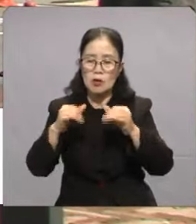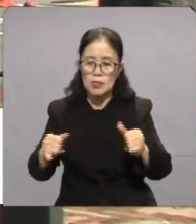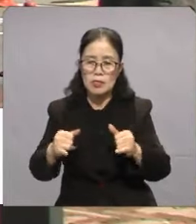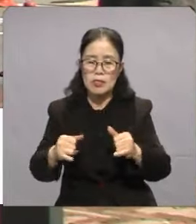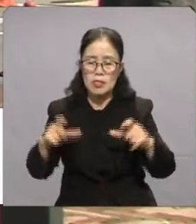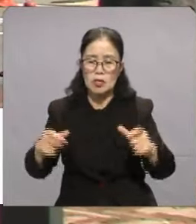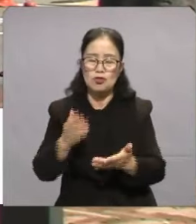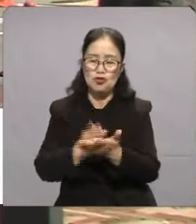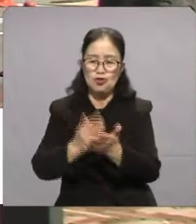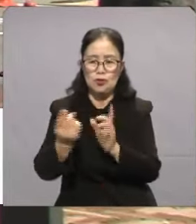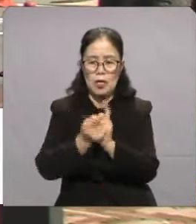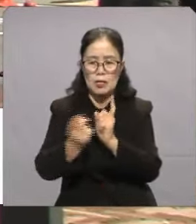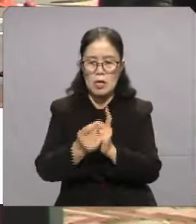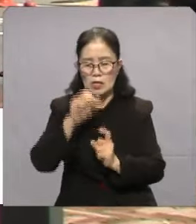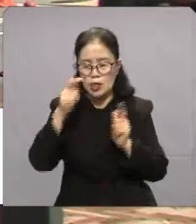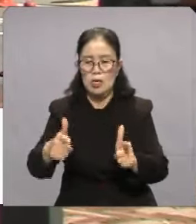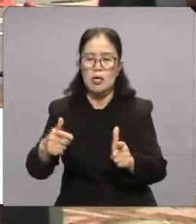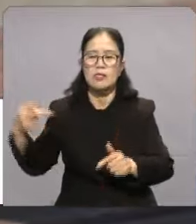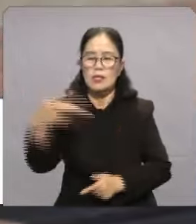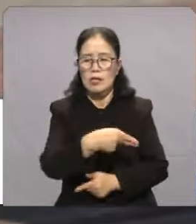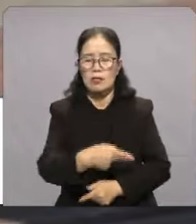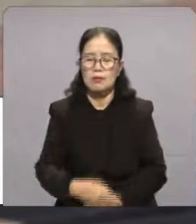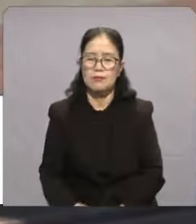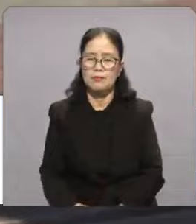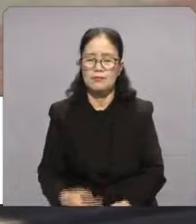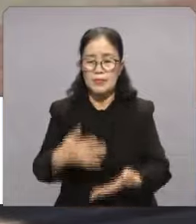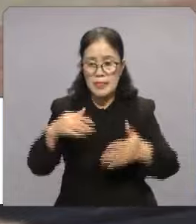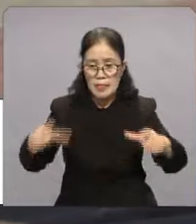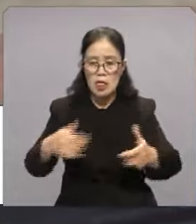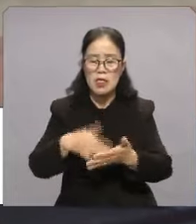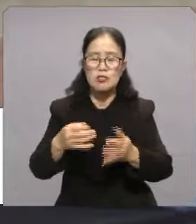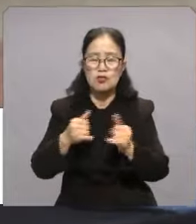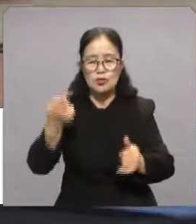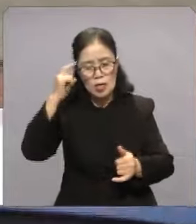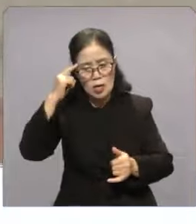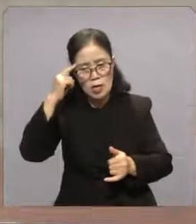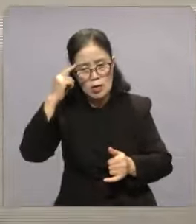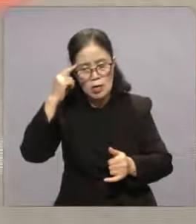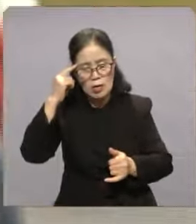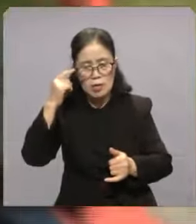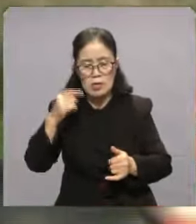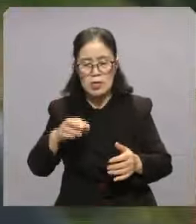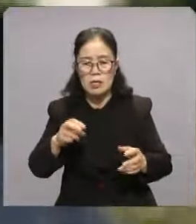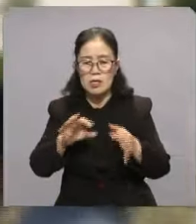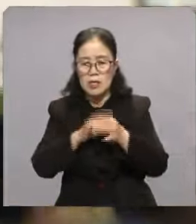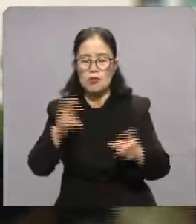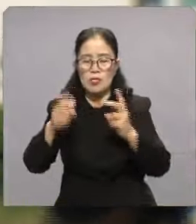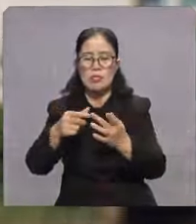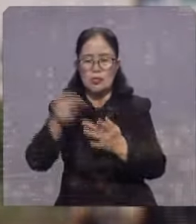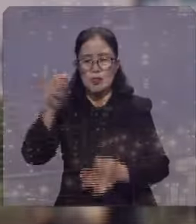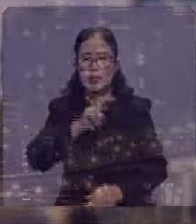뉴스를 접할 기회가 차단되는 상황이라며 지역 인구수를 고려해 제휴사를 선정해야 한다고 강조했습니다